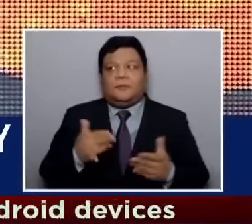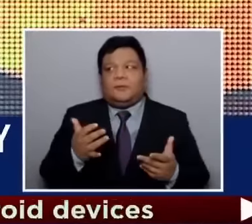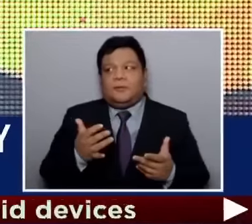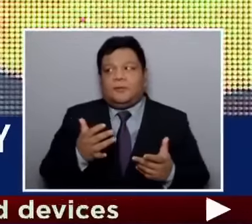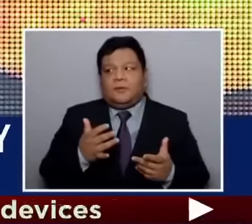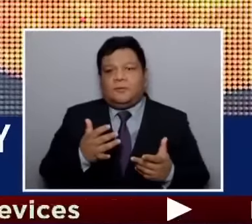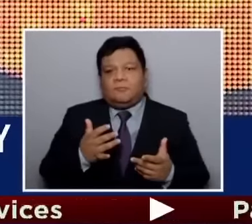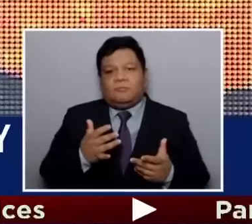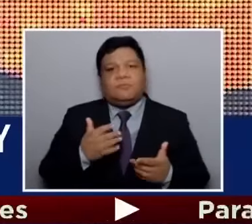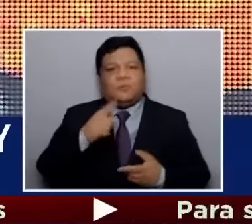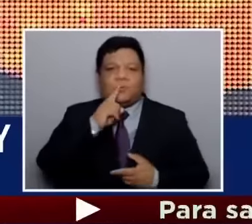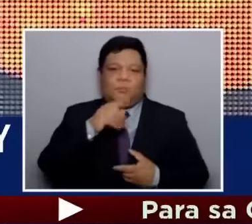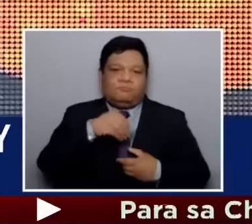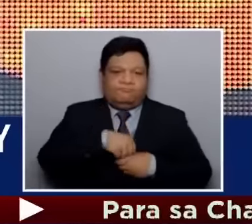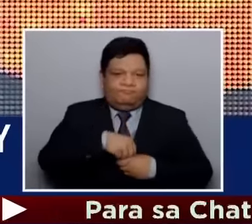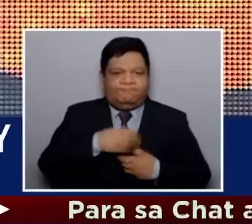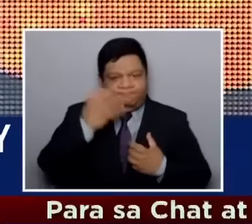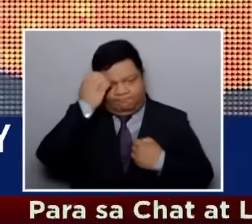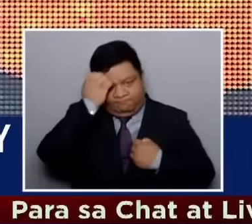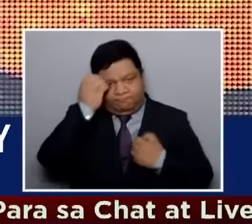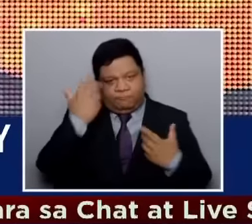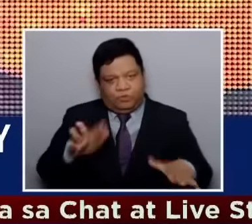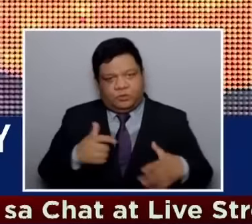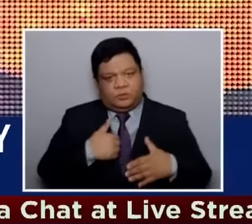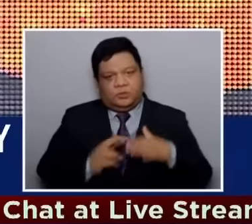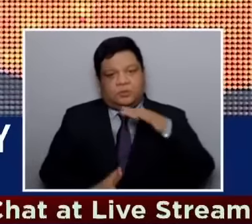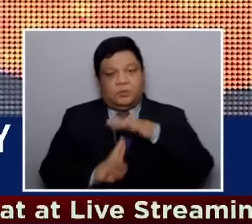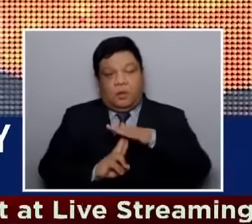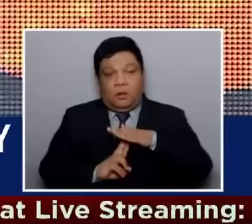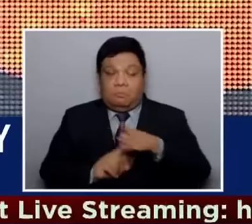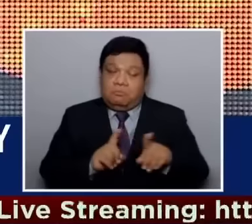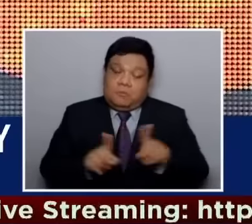nasa puso ko, nasa mind ko ngayon. Unless kung